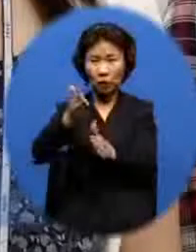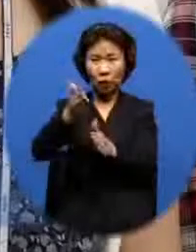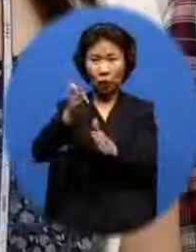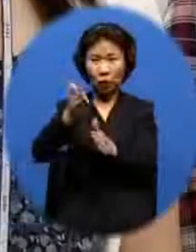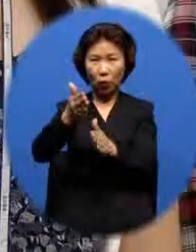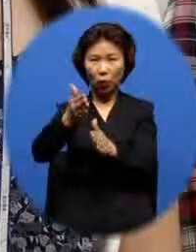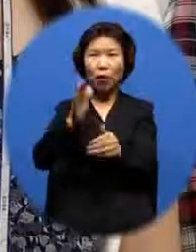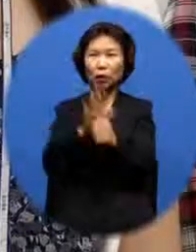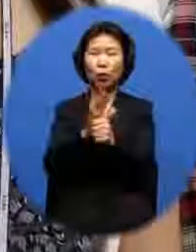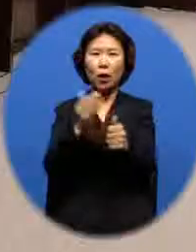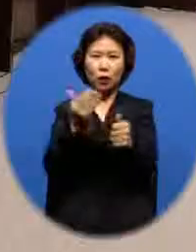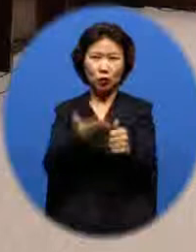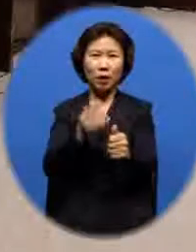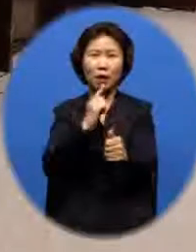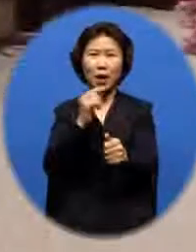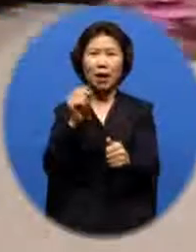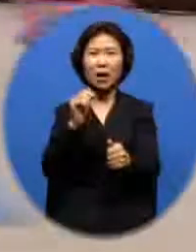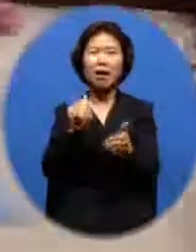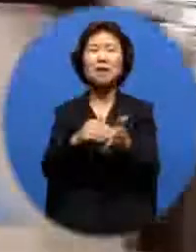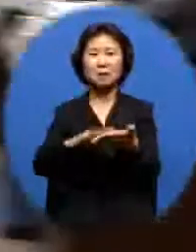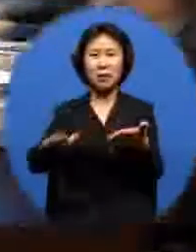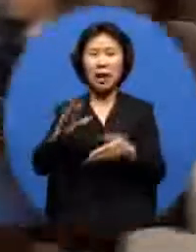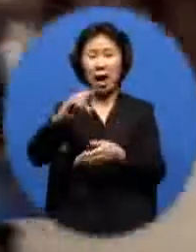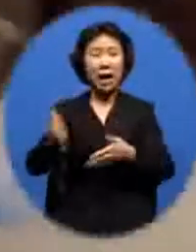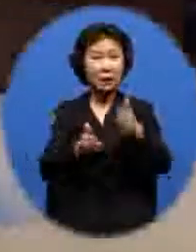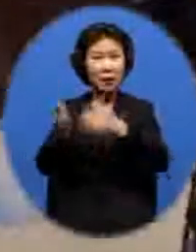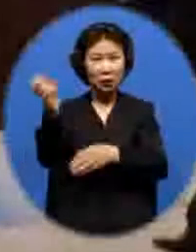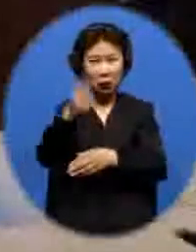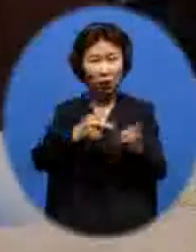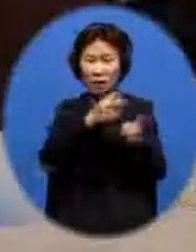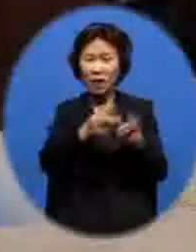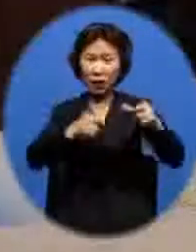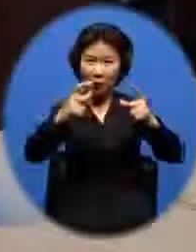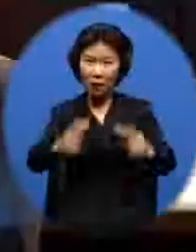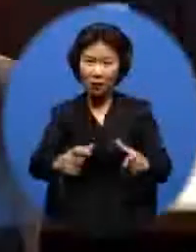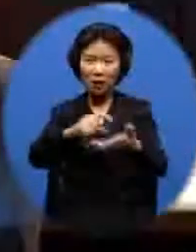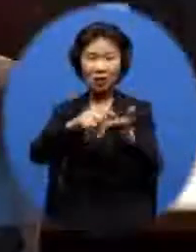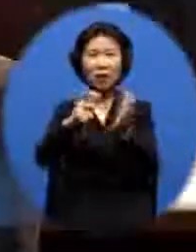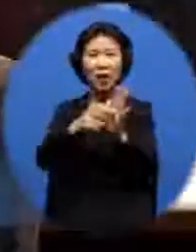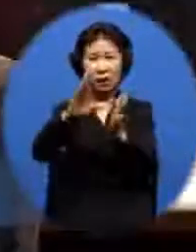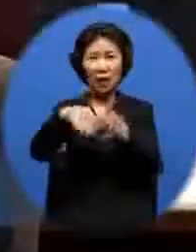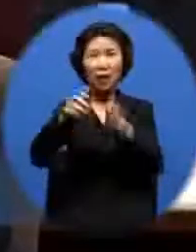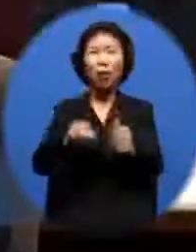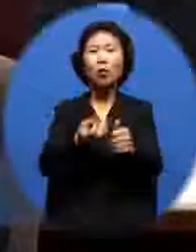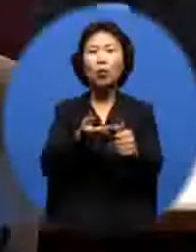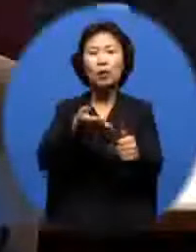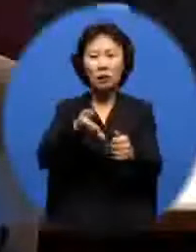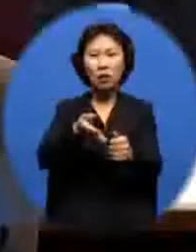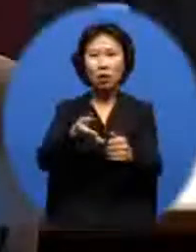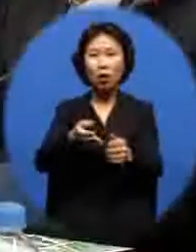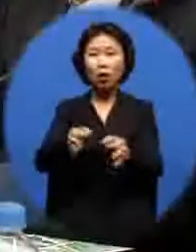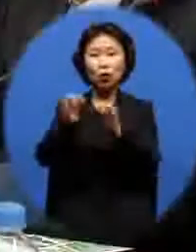나가겠다고 밝혔습니다. 안 지사는 또 산업단지를 적절한 시기에 공급해 투자 및 기업 유치를